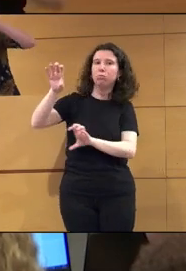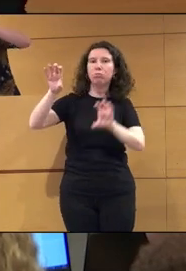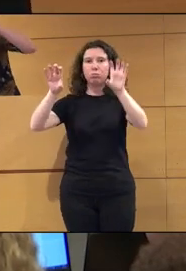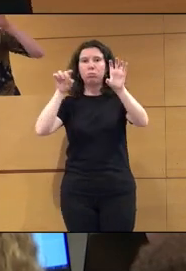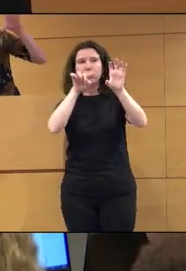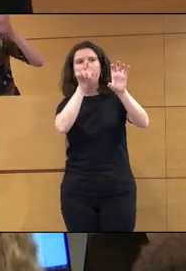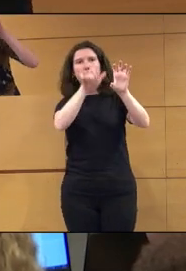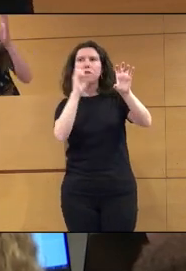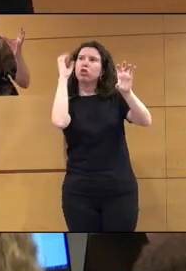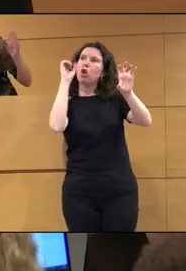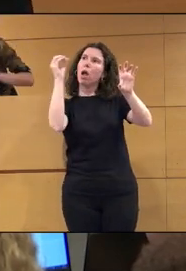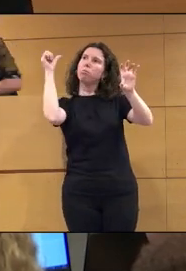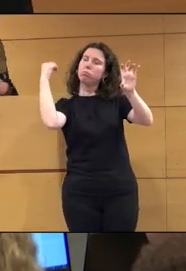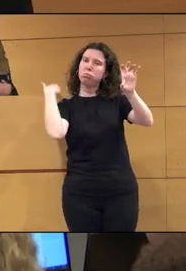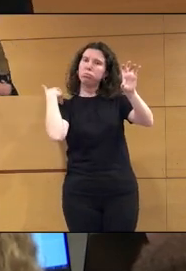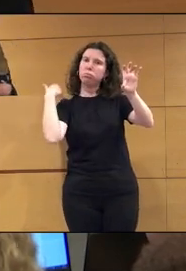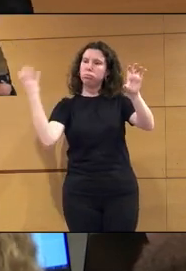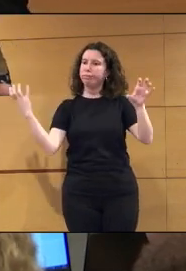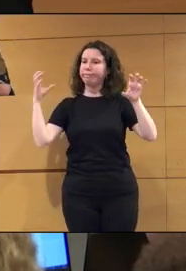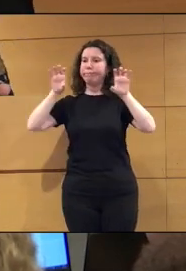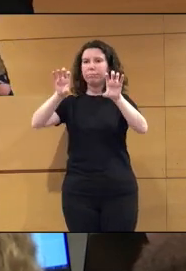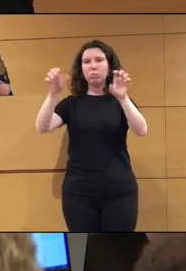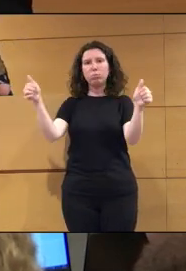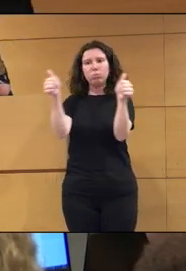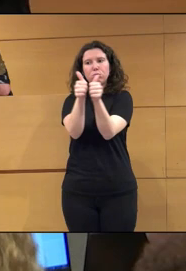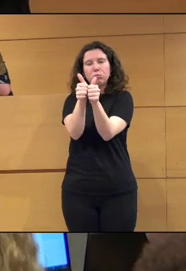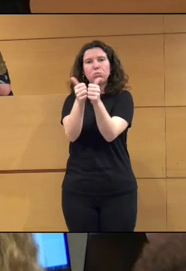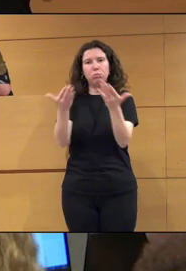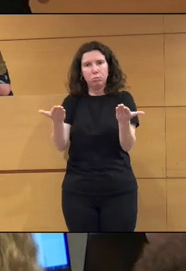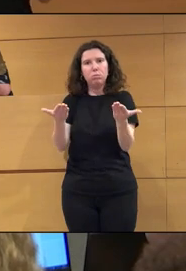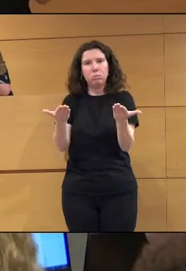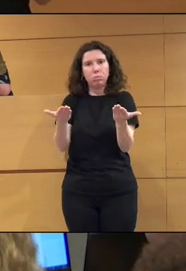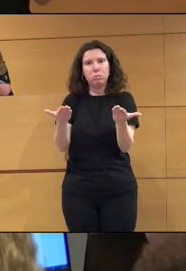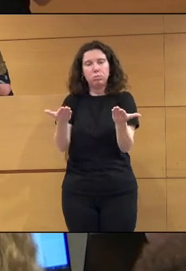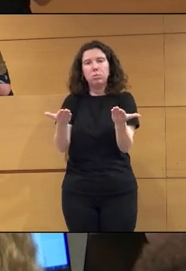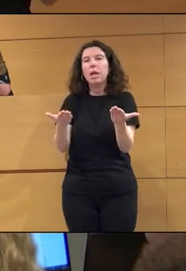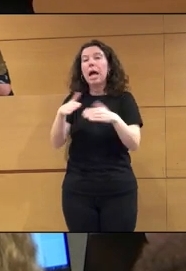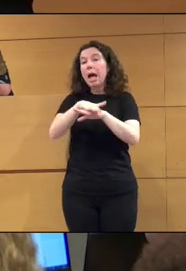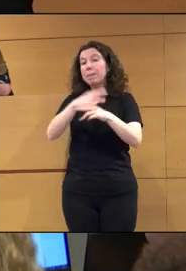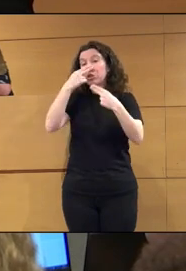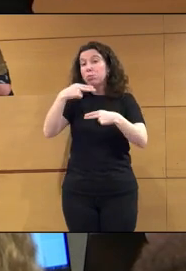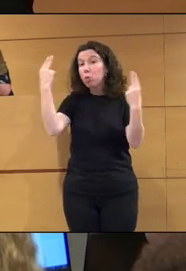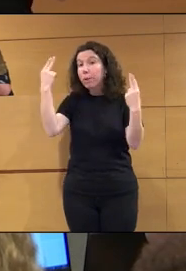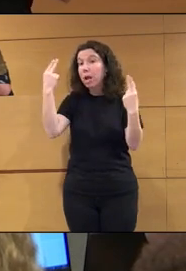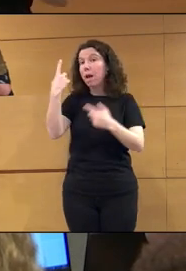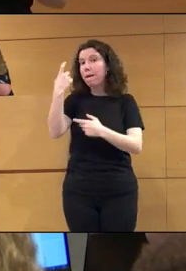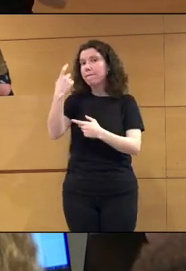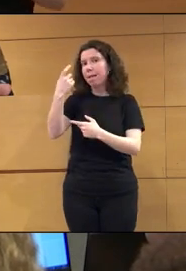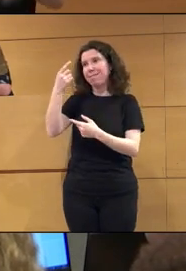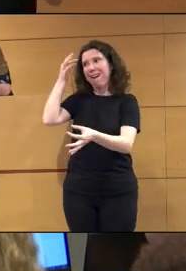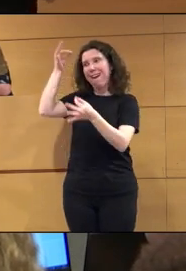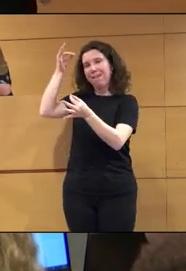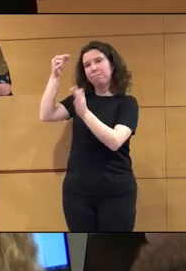poder seguir, no? Això són, des de les administracions, s'haurien de donar